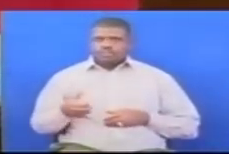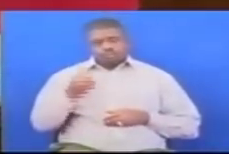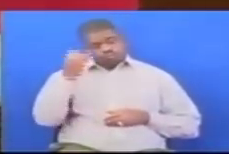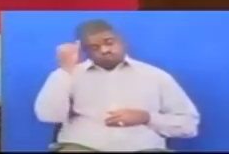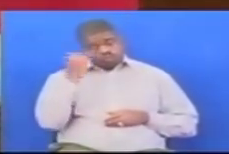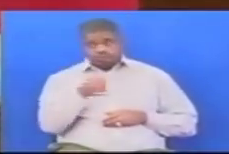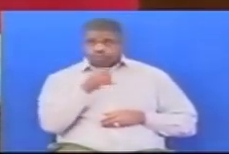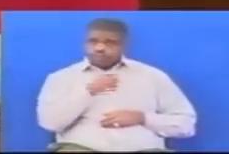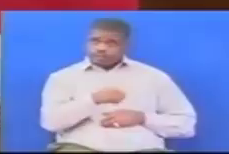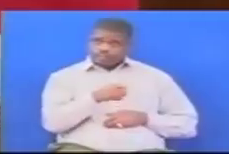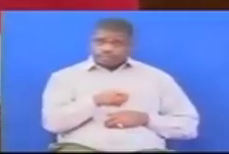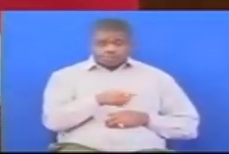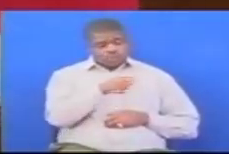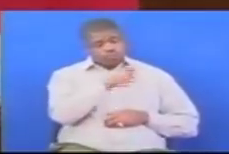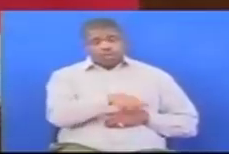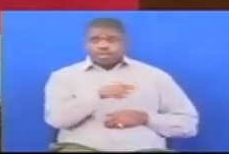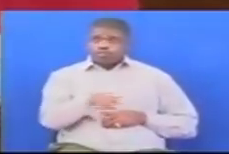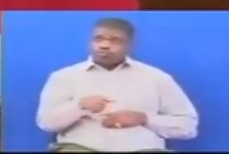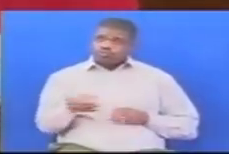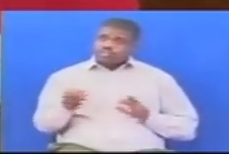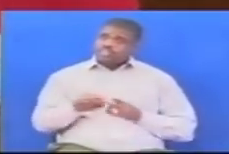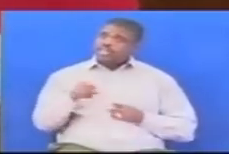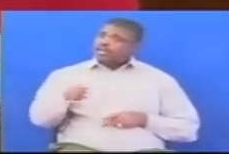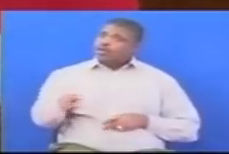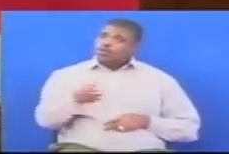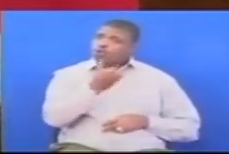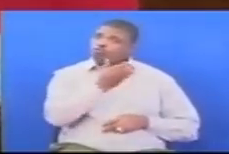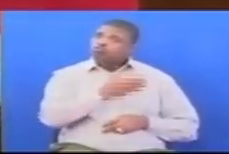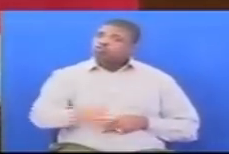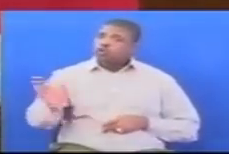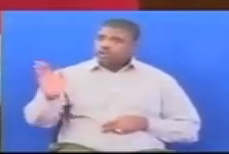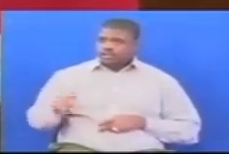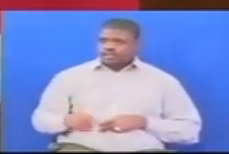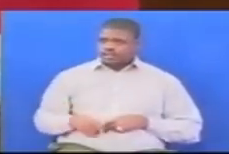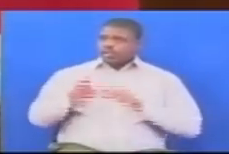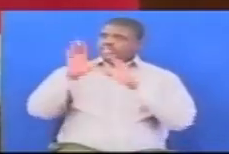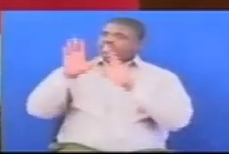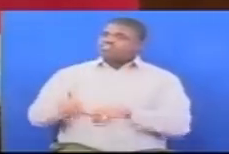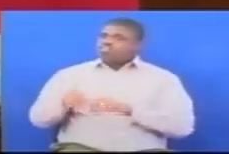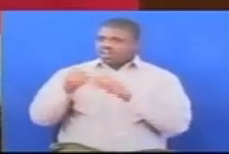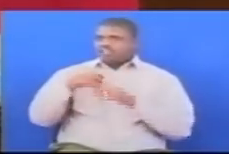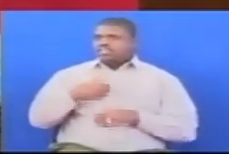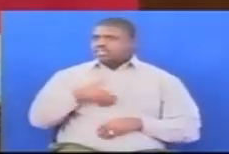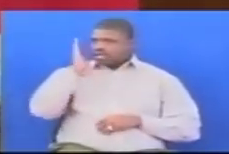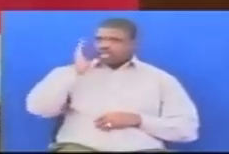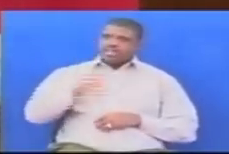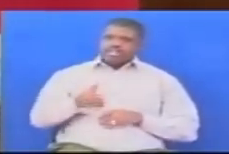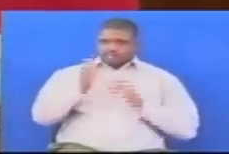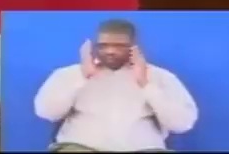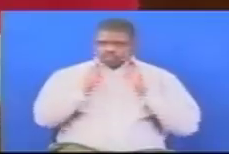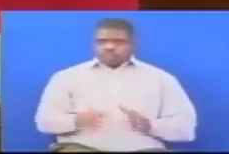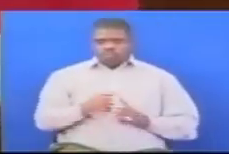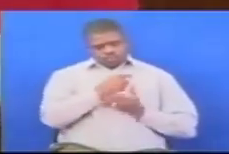kushauri watu kama hawa waondoe, wanakuchafua, wanaichafua serikali ya